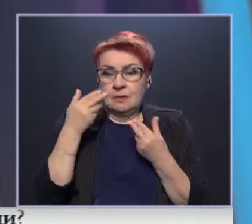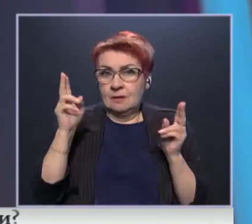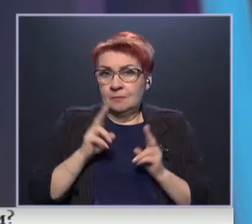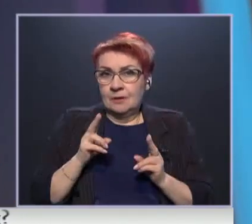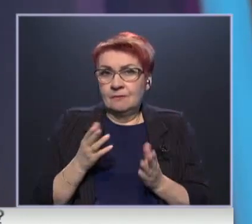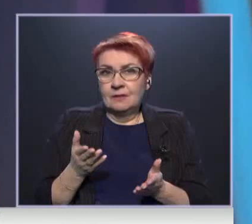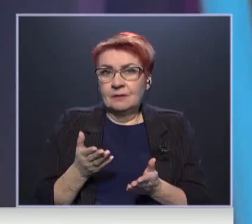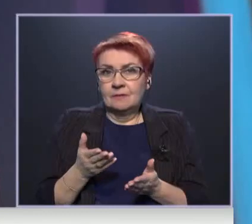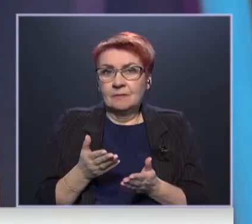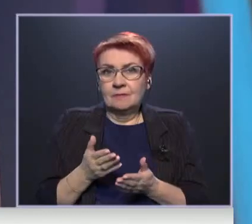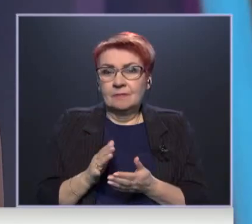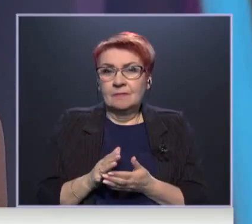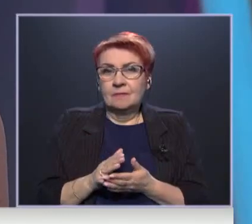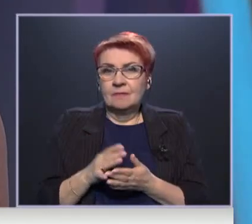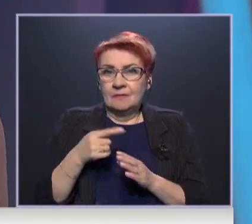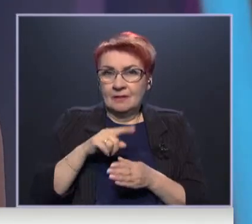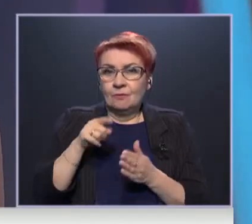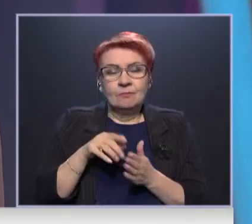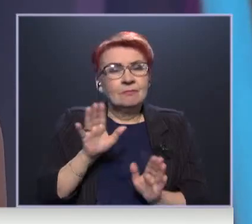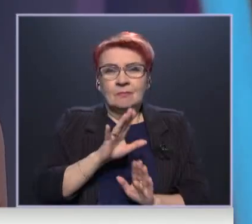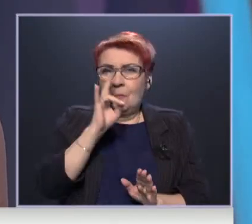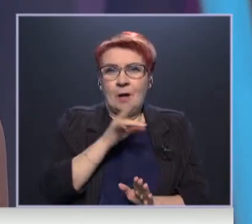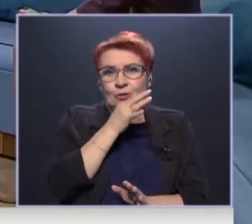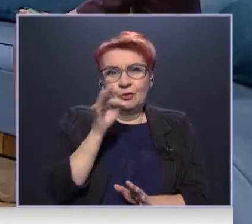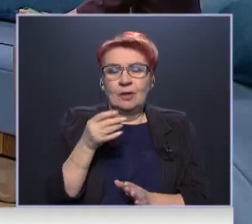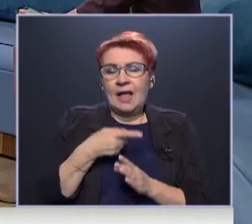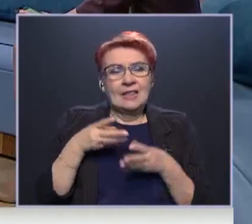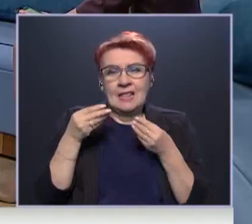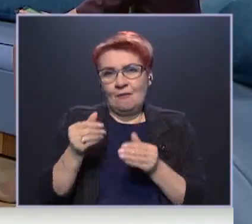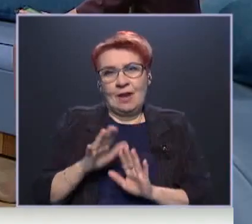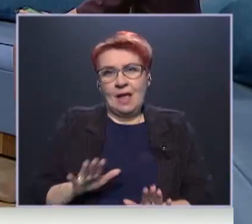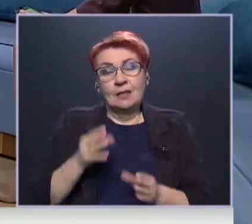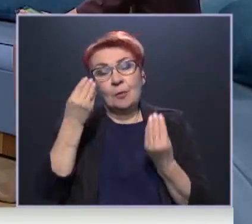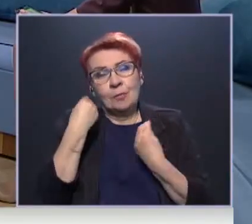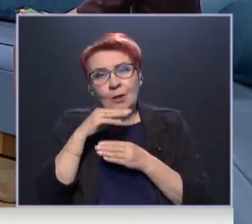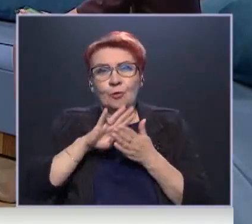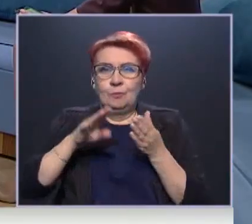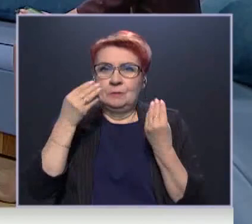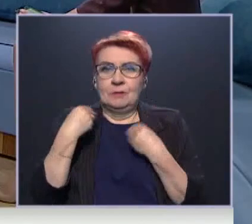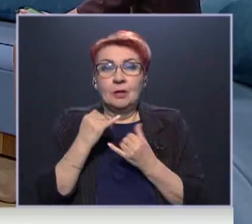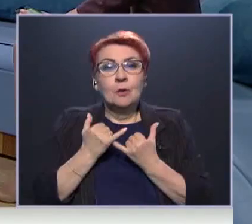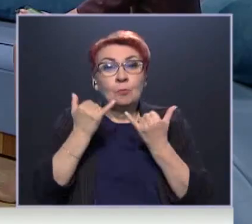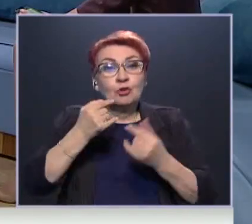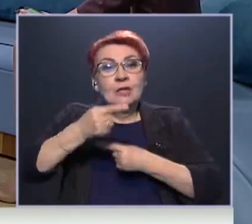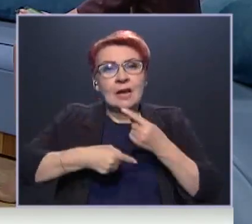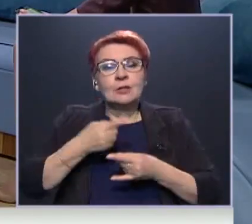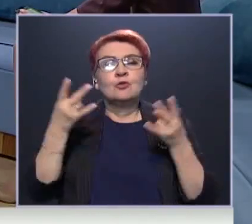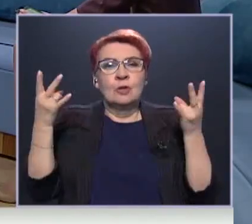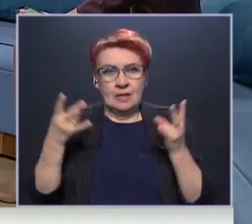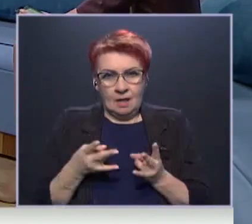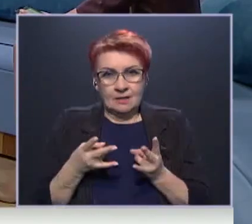кажется, вопрос-то вот он в том направлении. Это не влияет. Да. Это не влияет. почитать традицию надо,